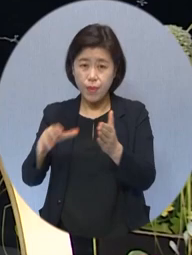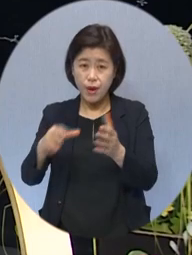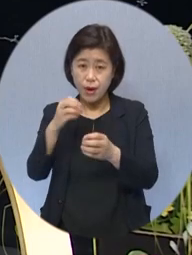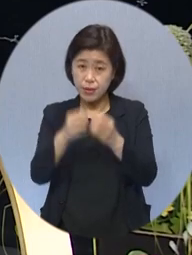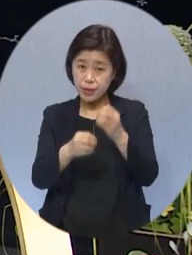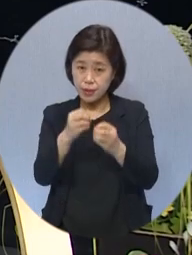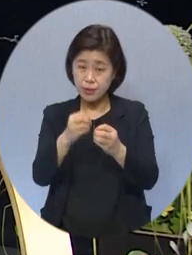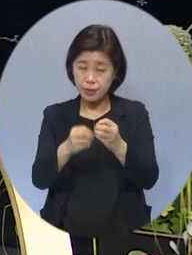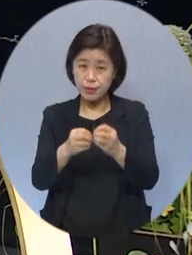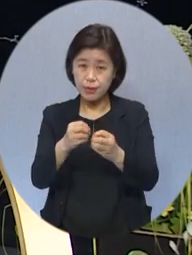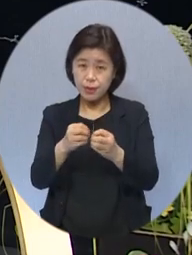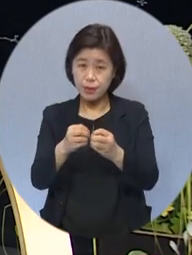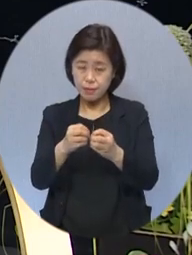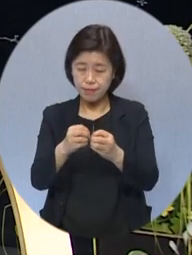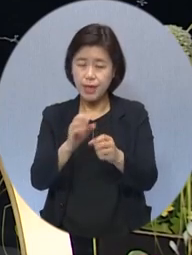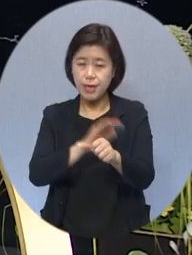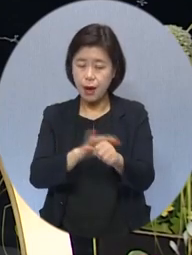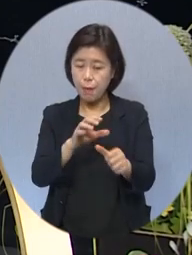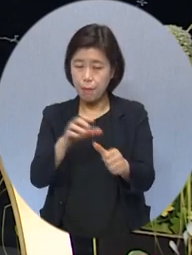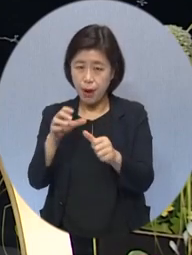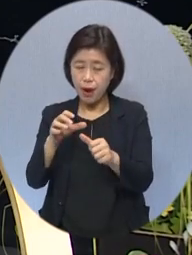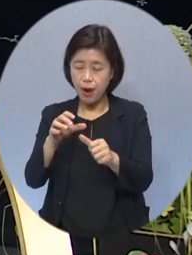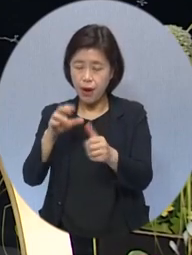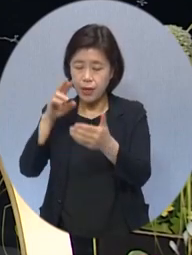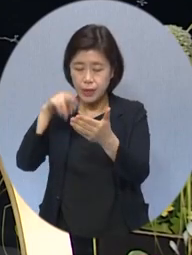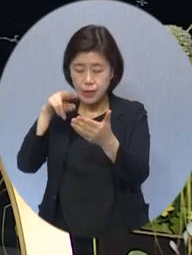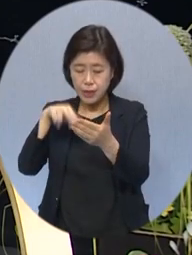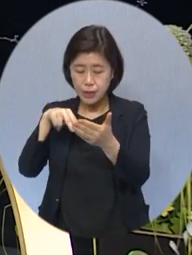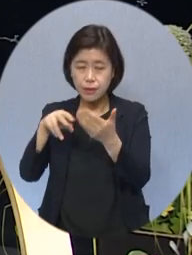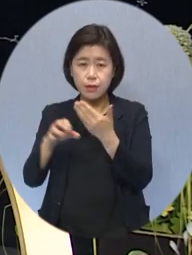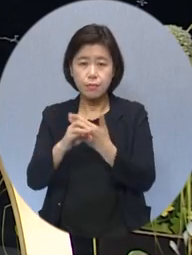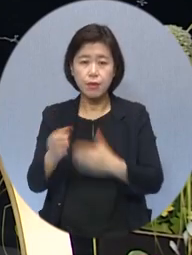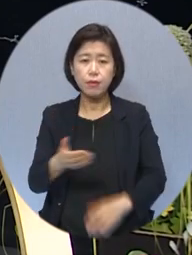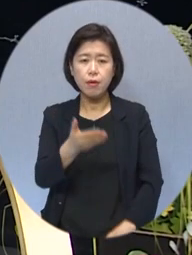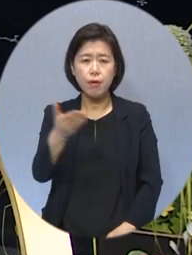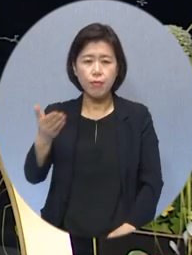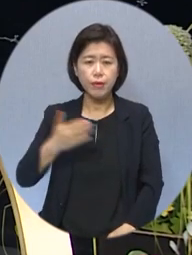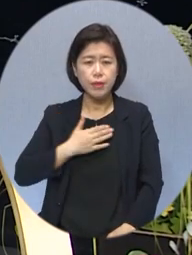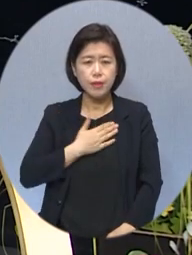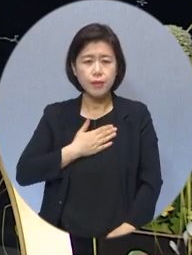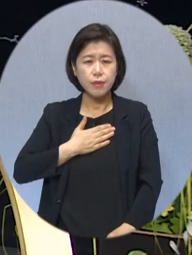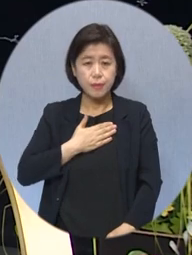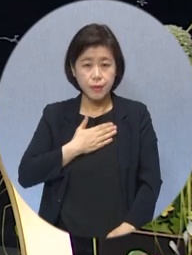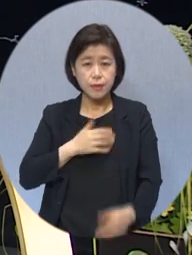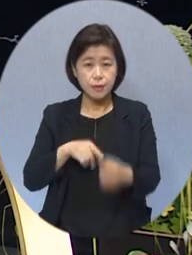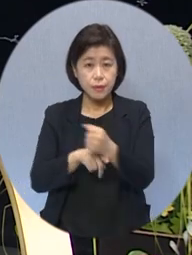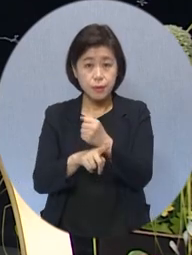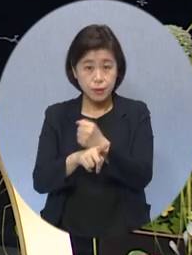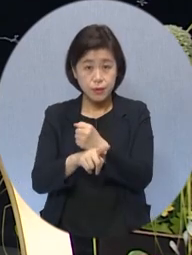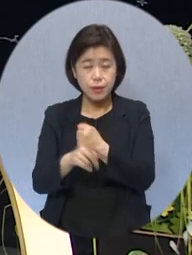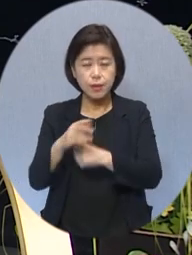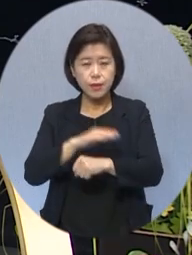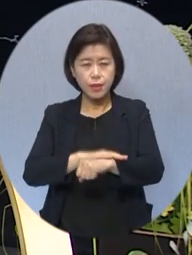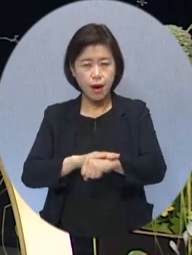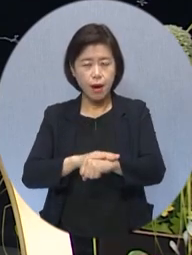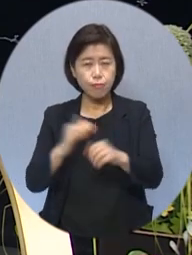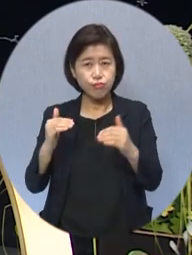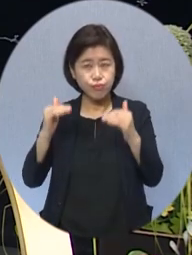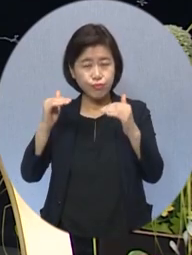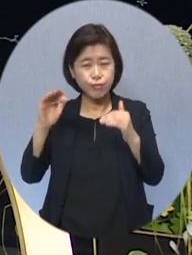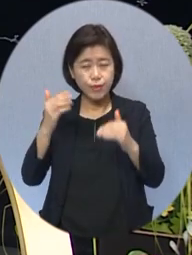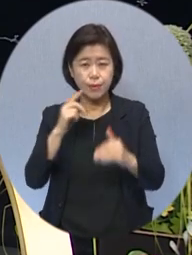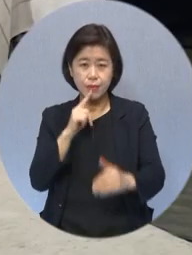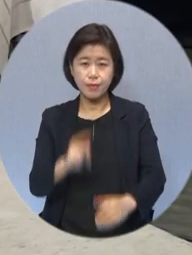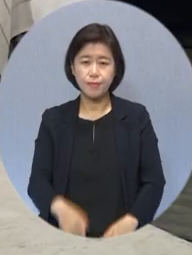사용하지 않았던 감정과 감각과 의미와 사유를 만날 수 있다고 말씀드리면